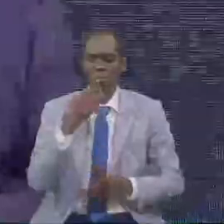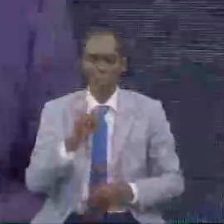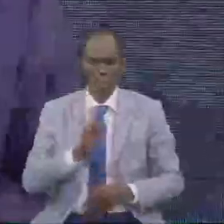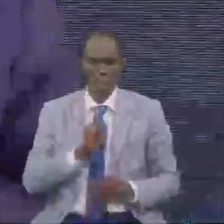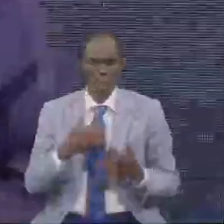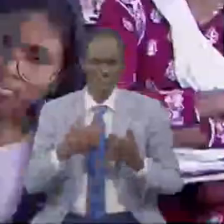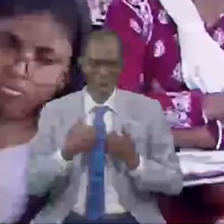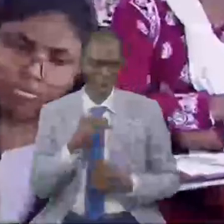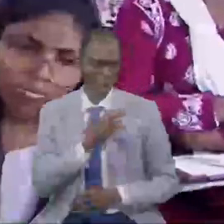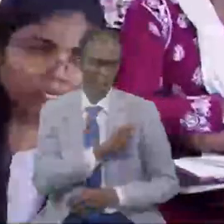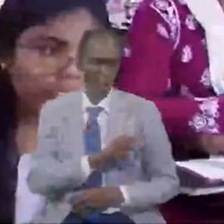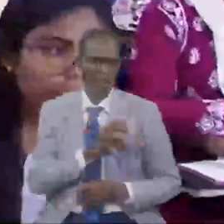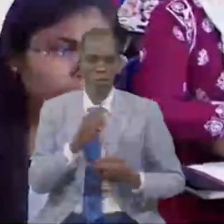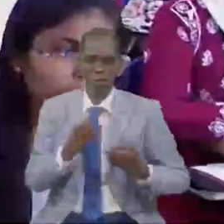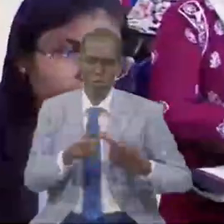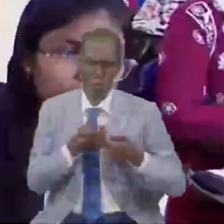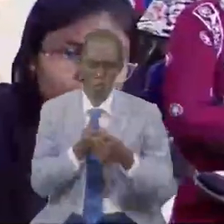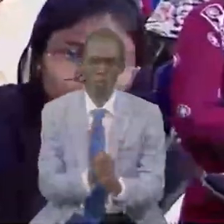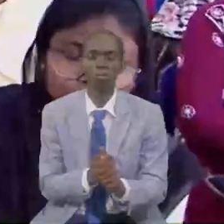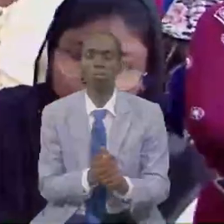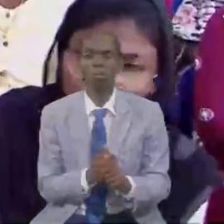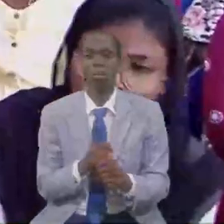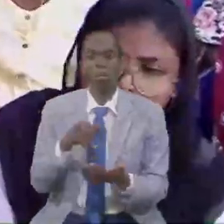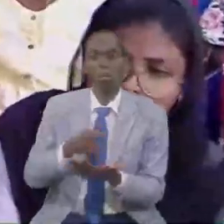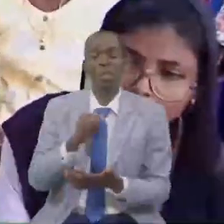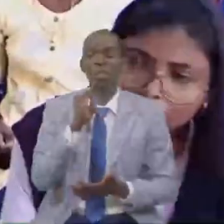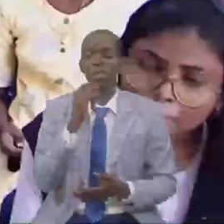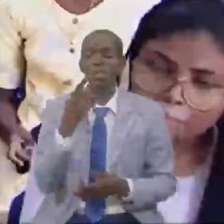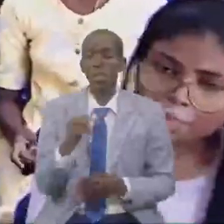qui disent que j'ai un caractère à protéger.